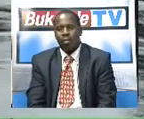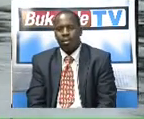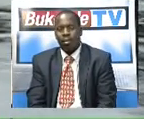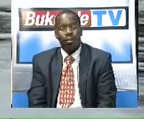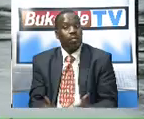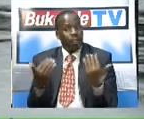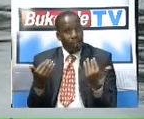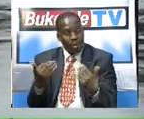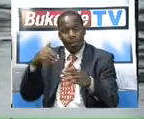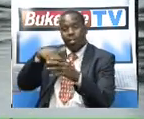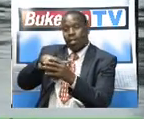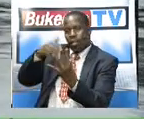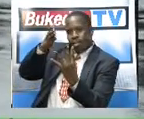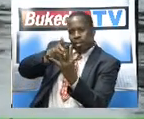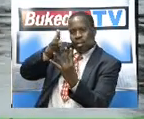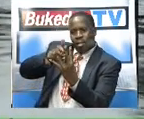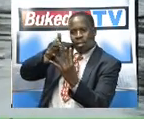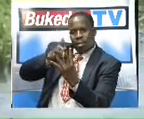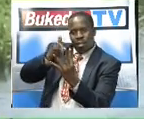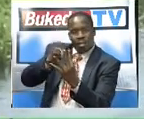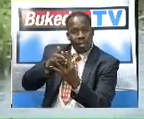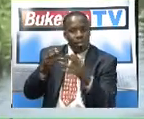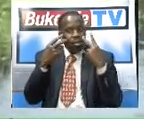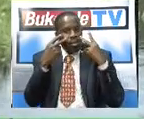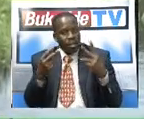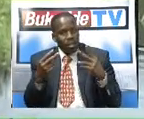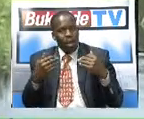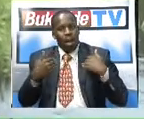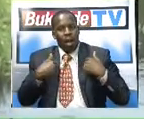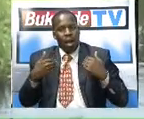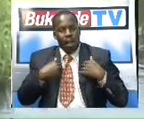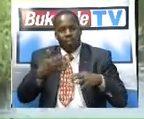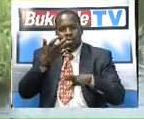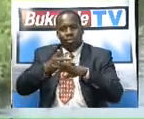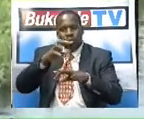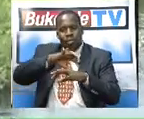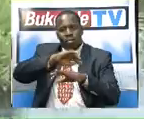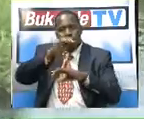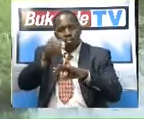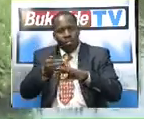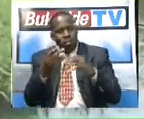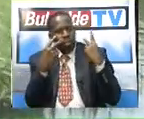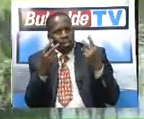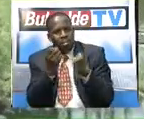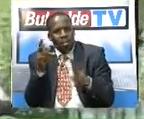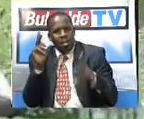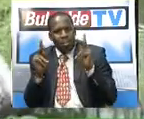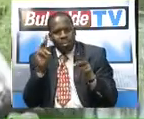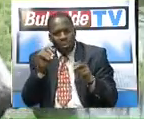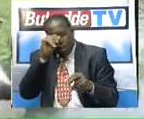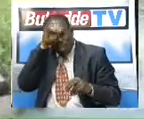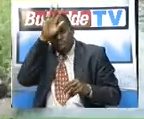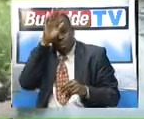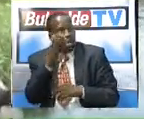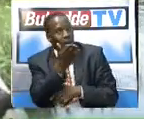Wakati mu mugga we gufulumira ennyanja Nalubaale, waliwo ebizinga bibiri ebyettanirwa ennyo abalambuzi olw'ebyewuunyisa